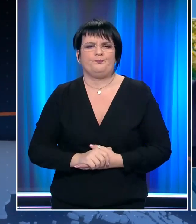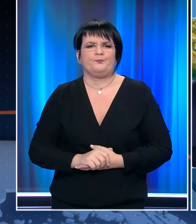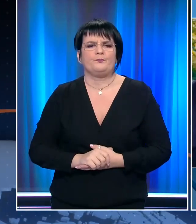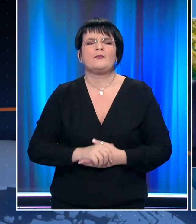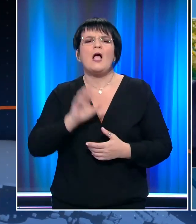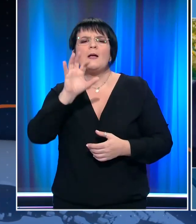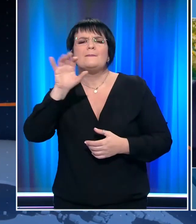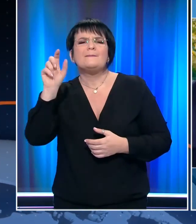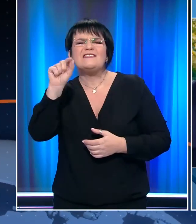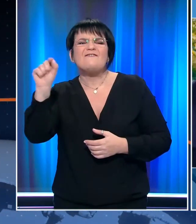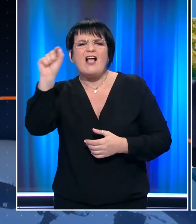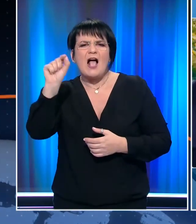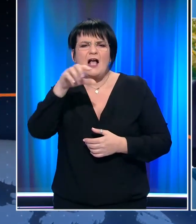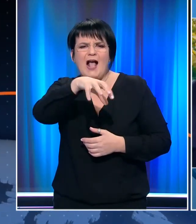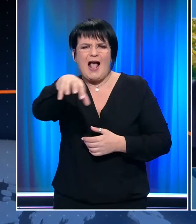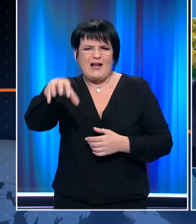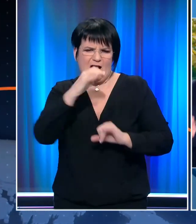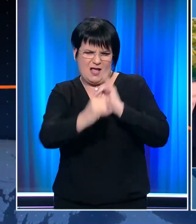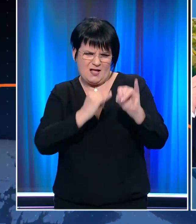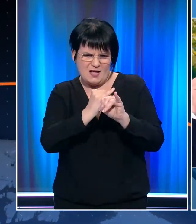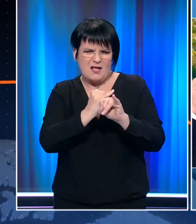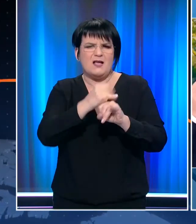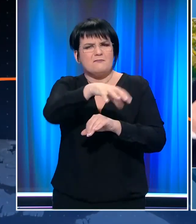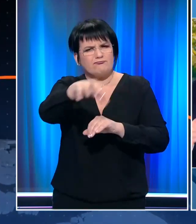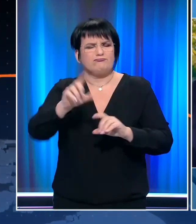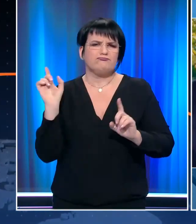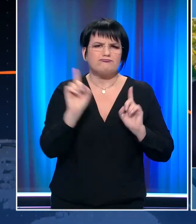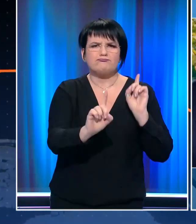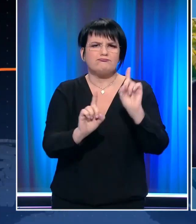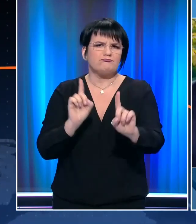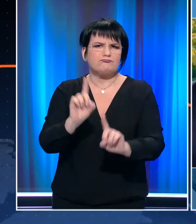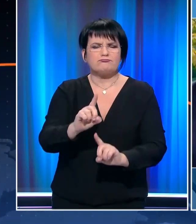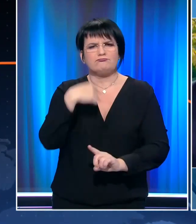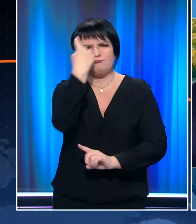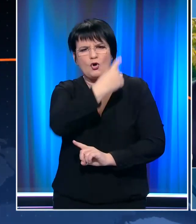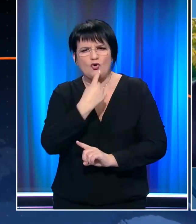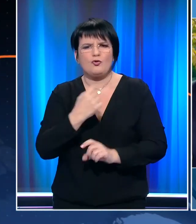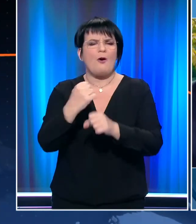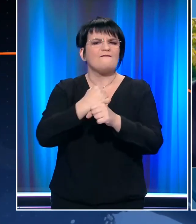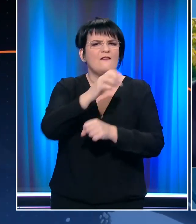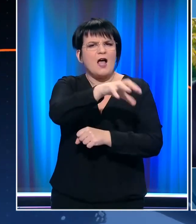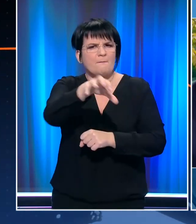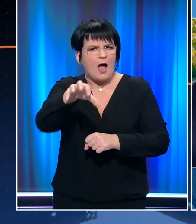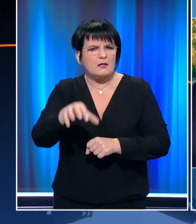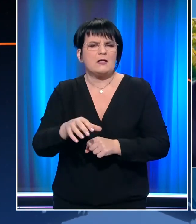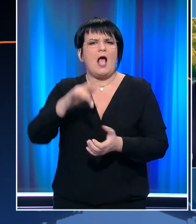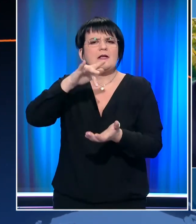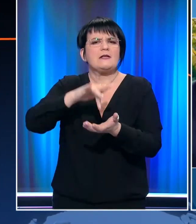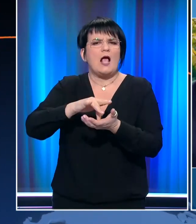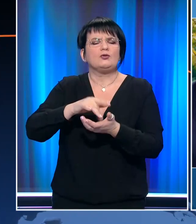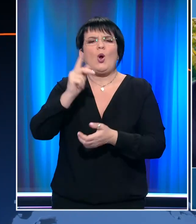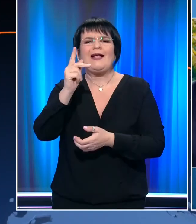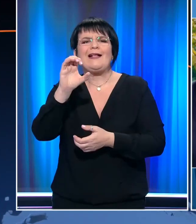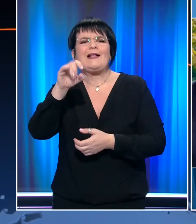κανάλια, αλλά και κανάλια με φυσική παρουσία. Η φυσική παρουσία θα είναι στα φαρμακεία όλης της χώρας και στα ΚΕΠ όλης της